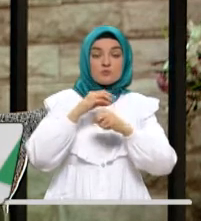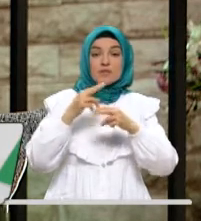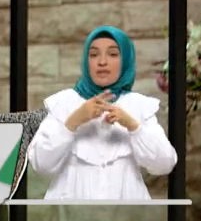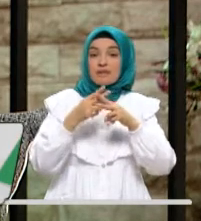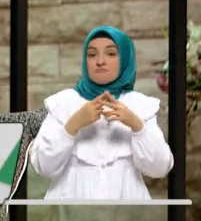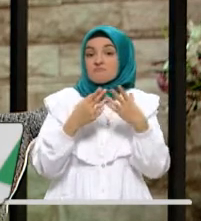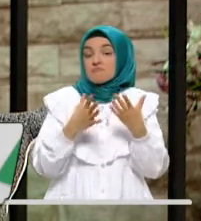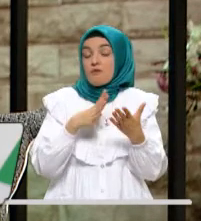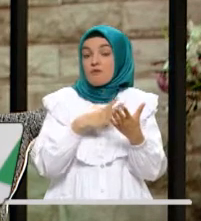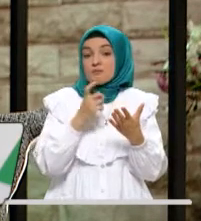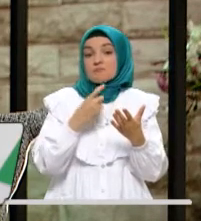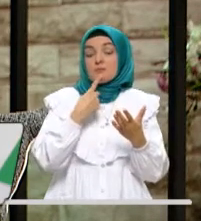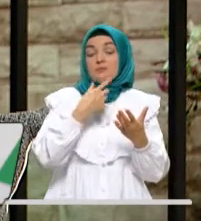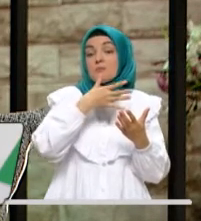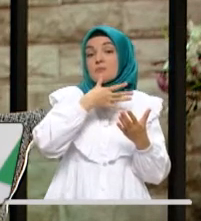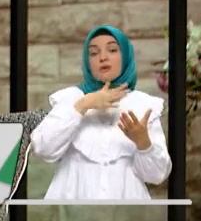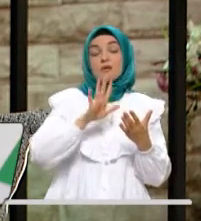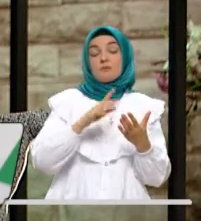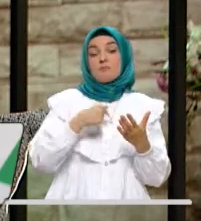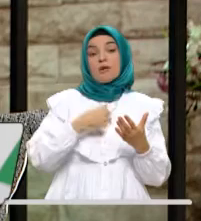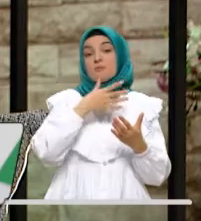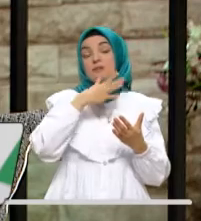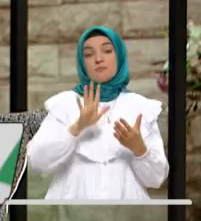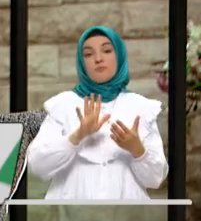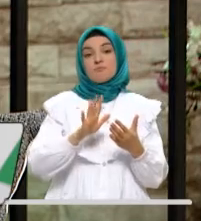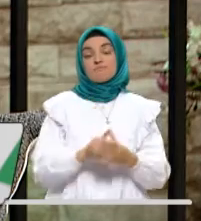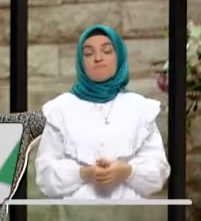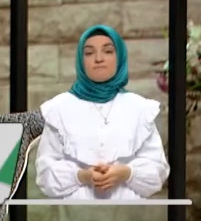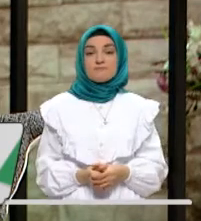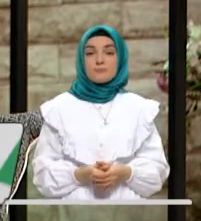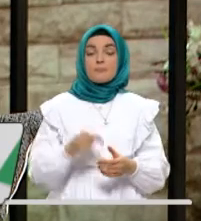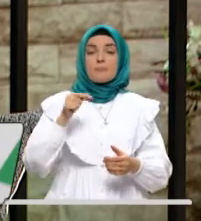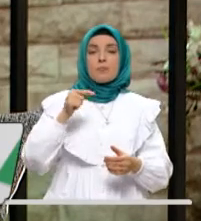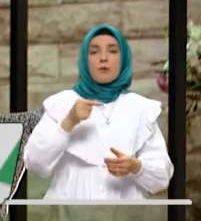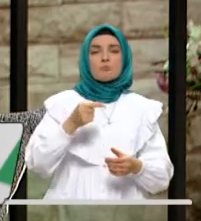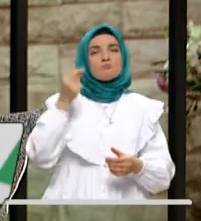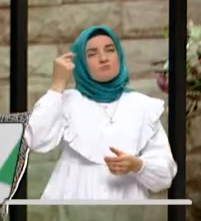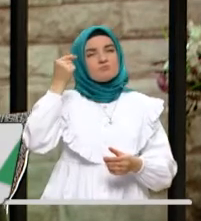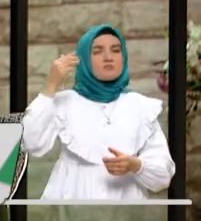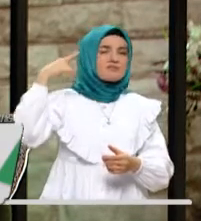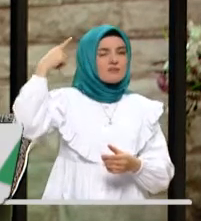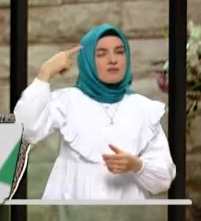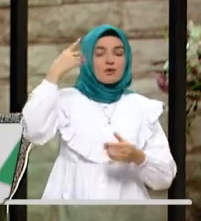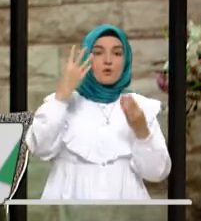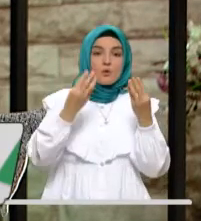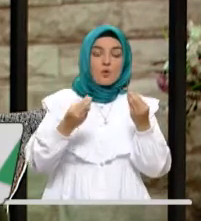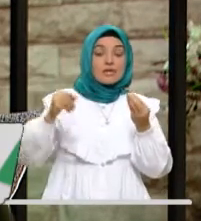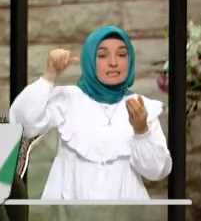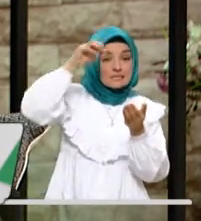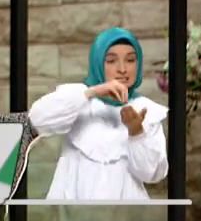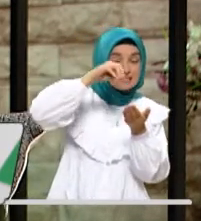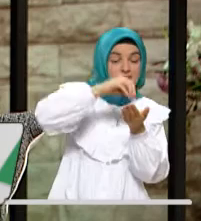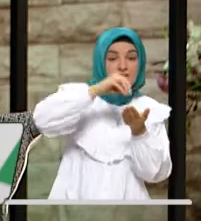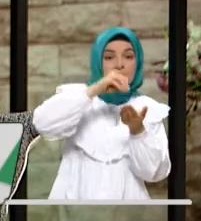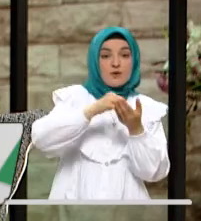yükle yükleyeyim, bunu hesaplamam mümkün değil. Yani çok ciddi bir laboratuvar olmadıktan sonra göz kararı haliyle ilave ediyoruz ve daha fazla ilave ediyoruz ki